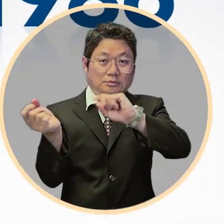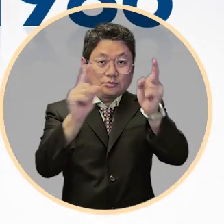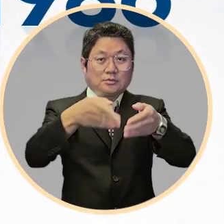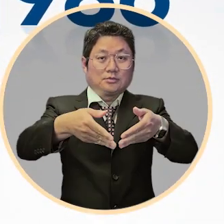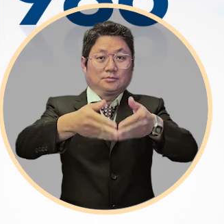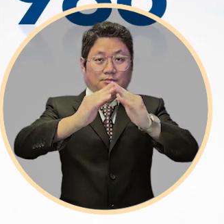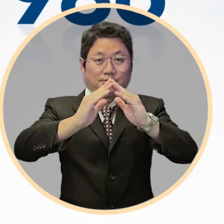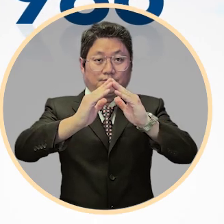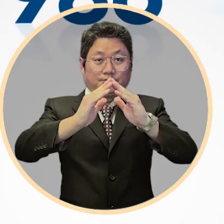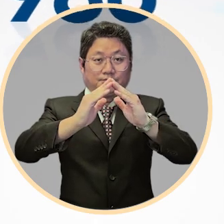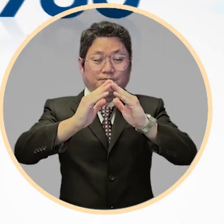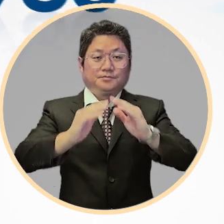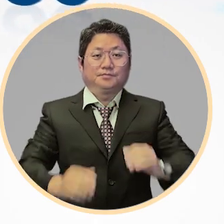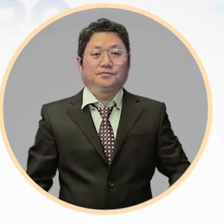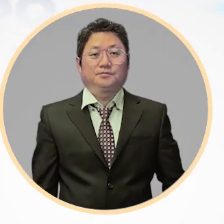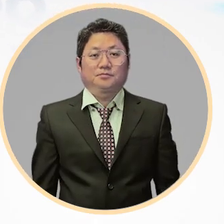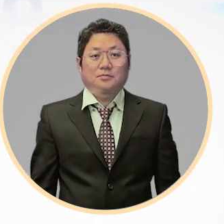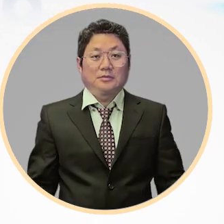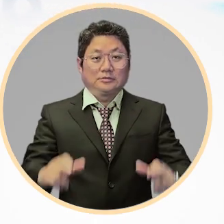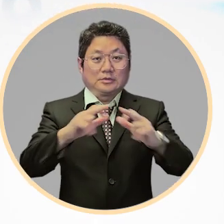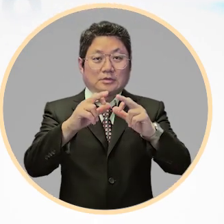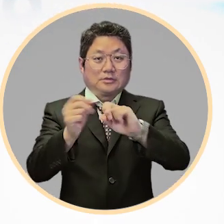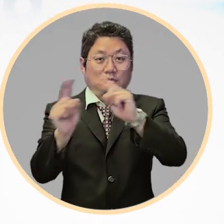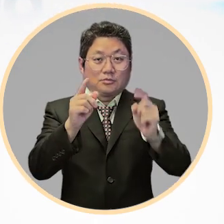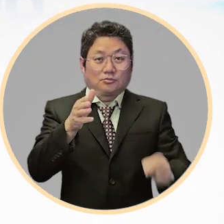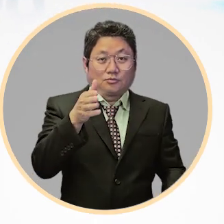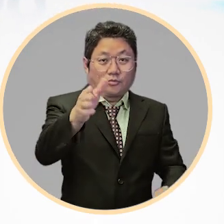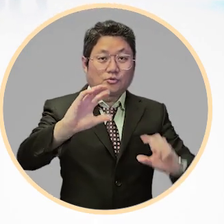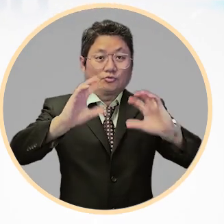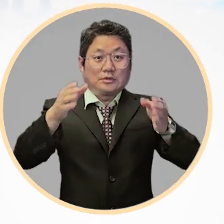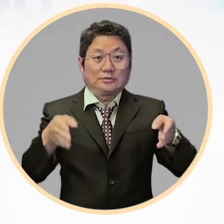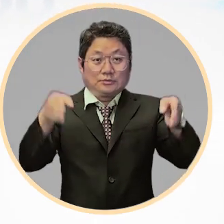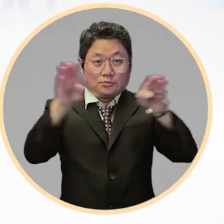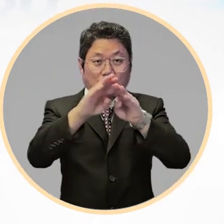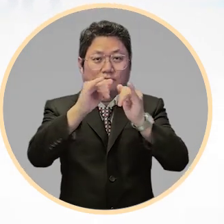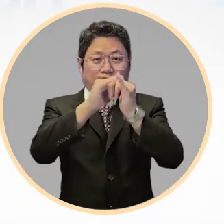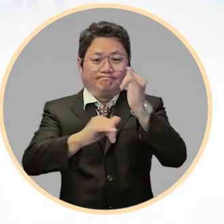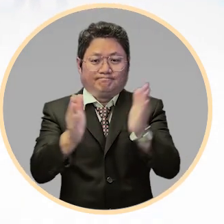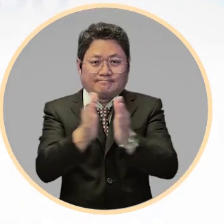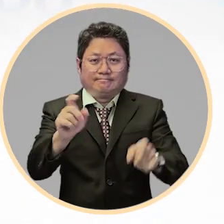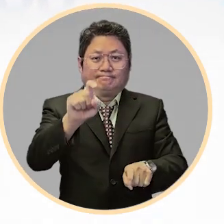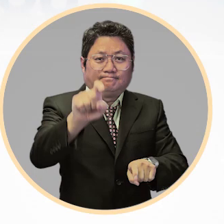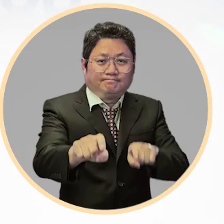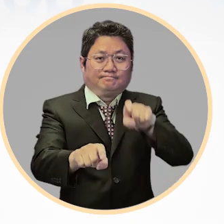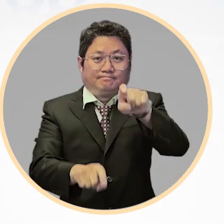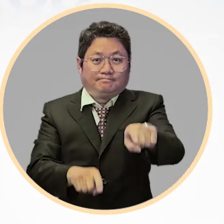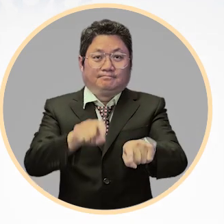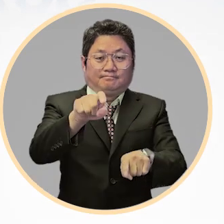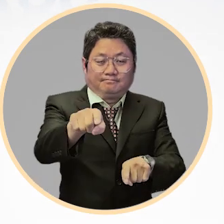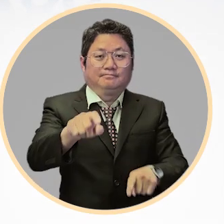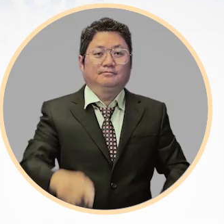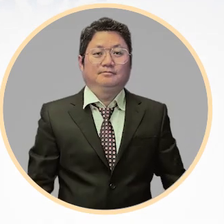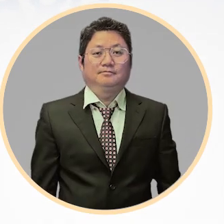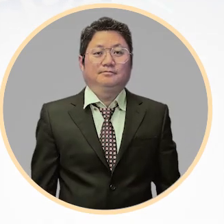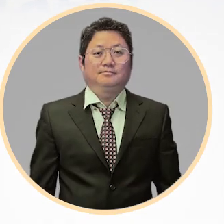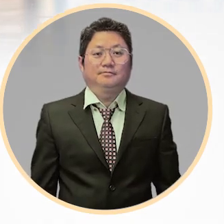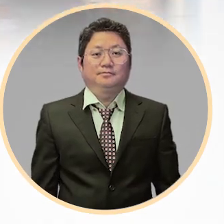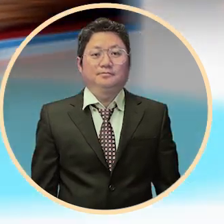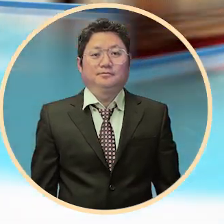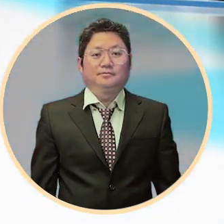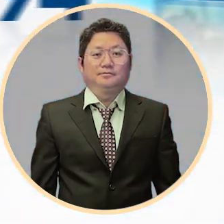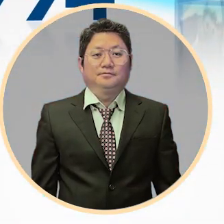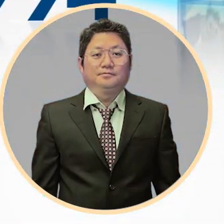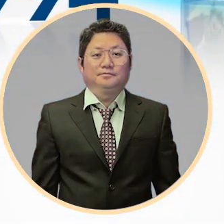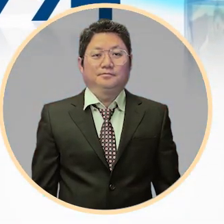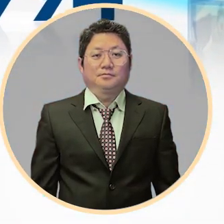1986년 국립재활원이 신설되어 장애인 재활 전문 국가기관으로서 역사적인 첫걸음을